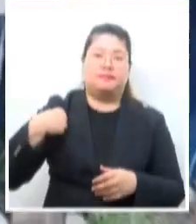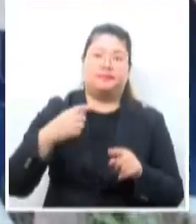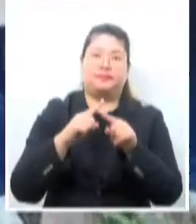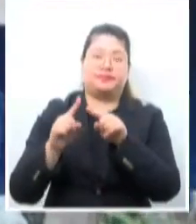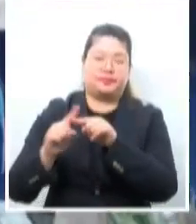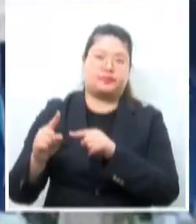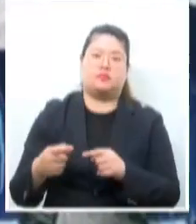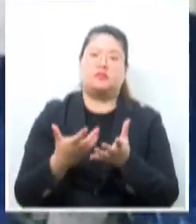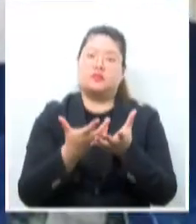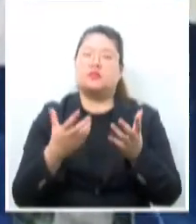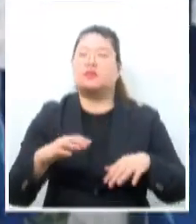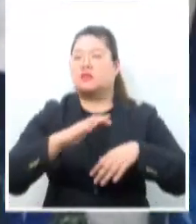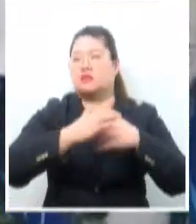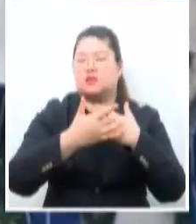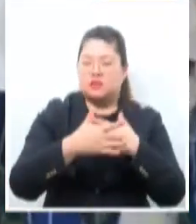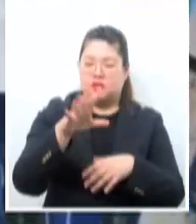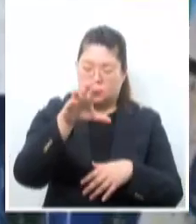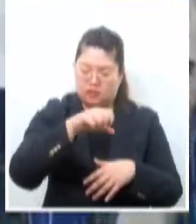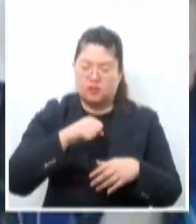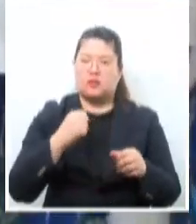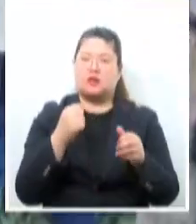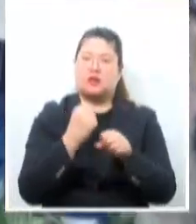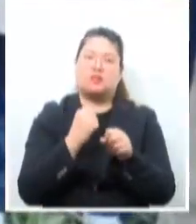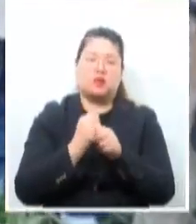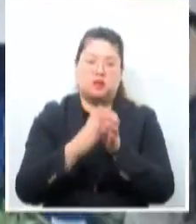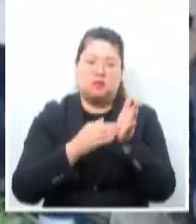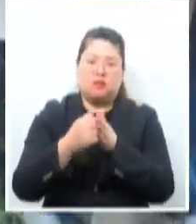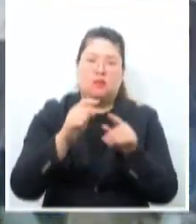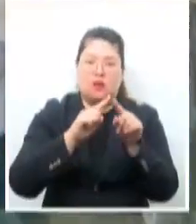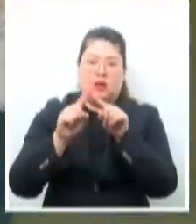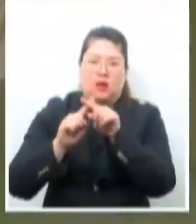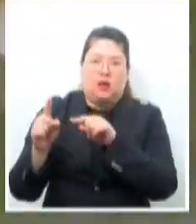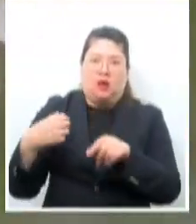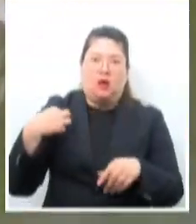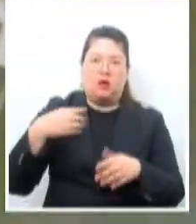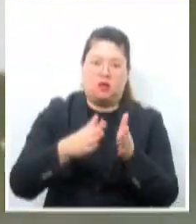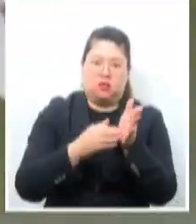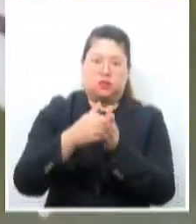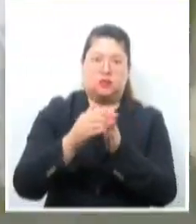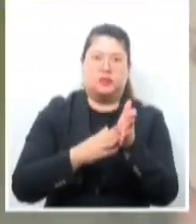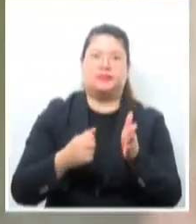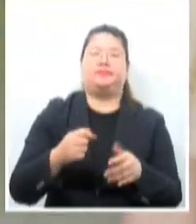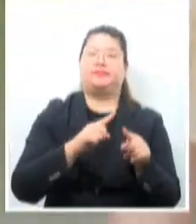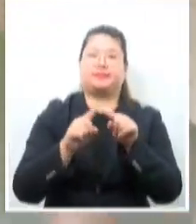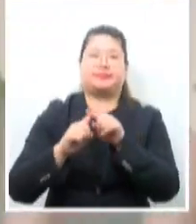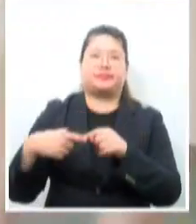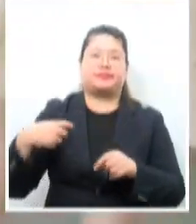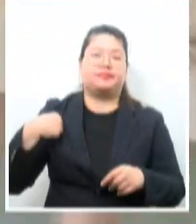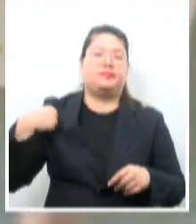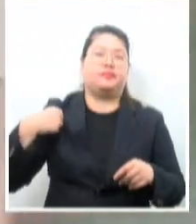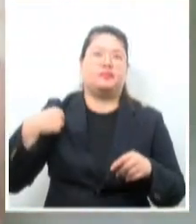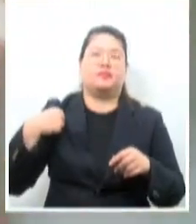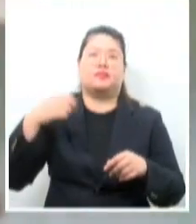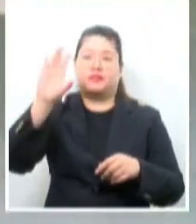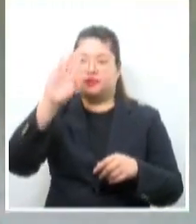การใช้วัสดุจากธรรมชาติทำให้เกิดเฉดสีและลวดลายหรือที่เรียกว่าอีโคปรินท์ผ้าพิมพ์ลายใบไม้ซึ่ง